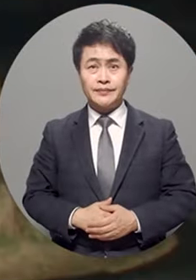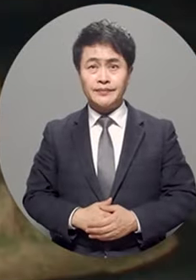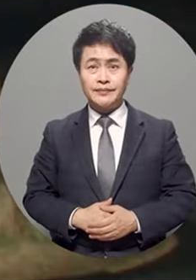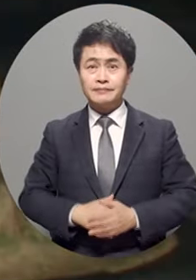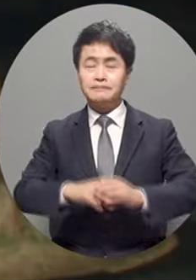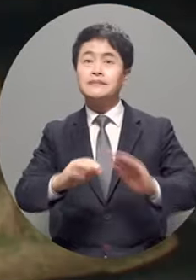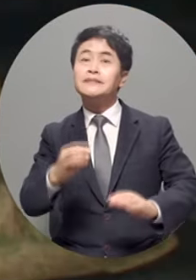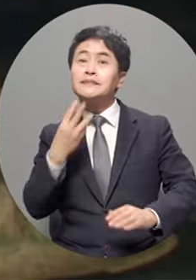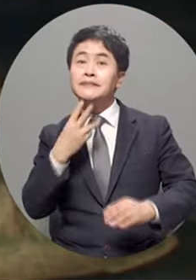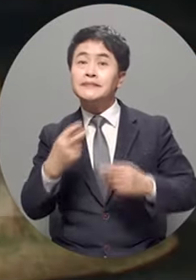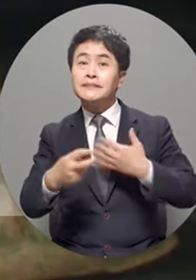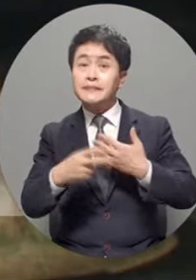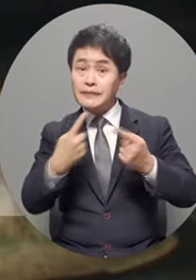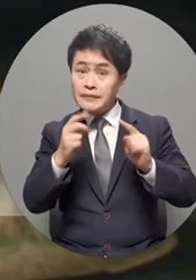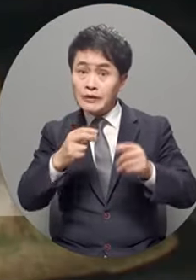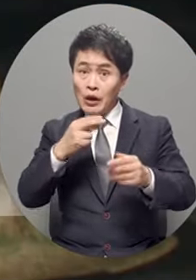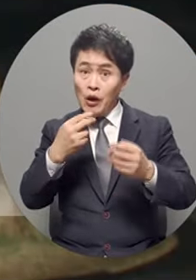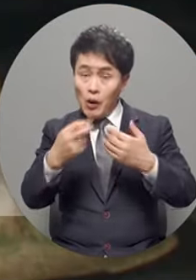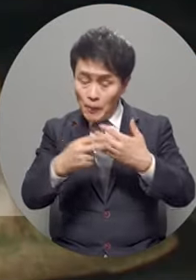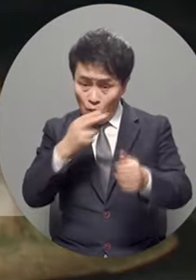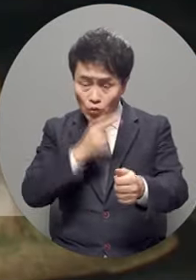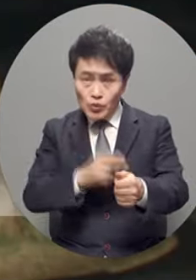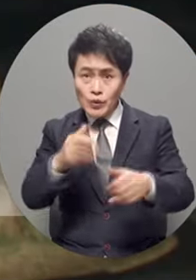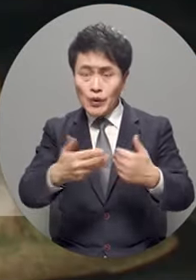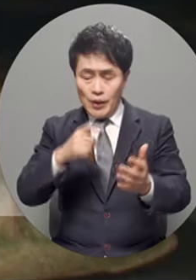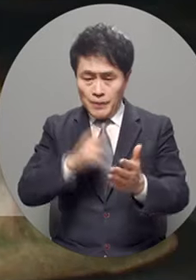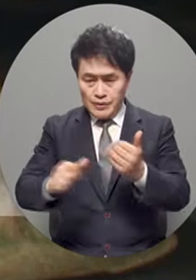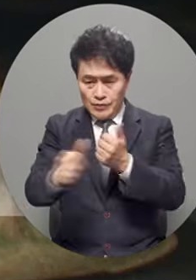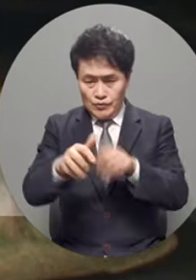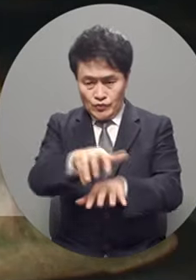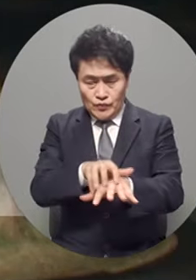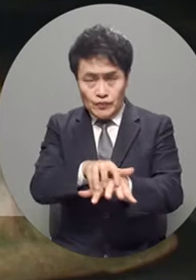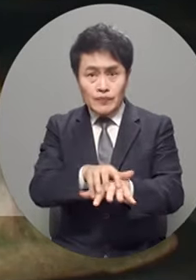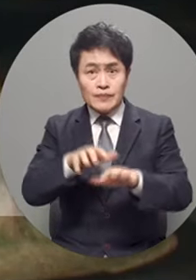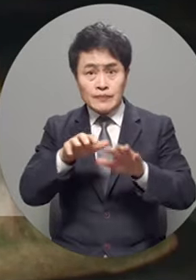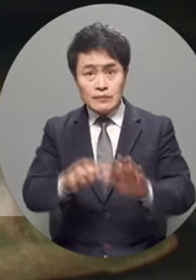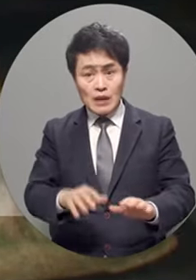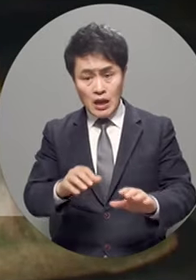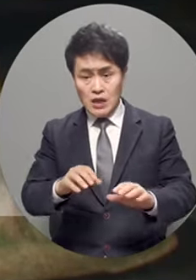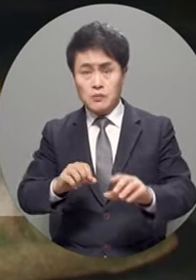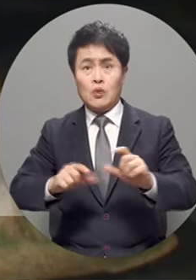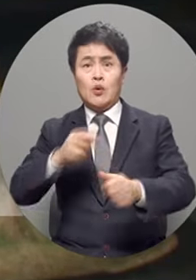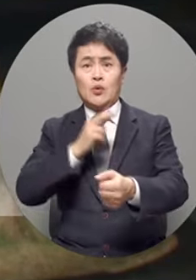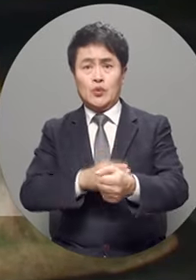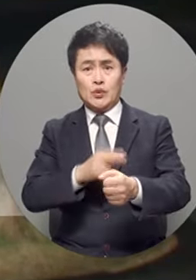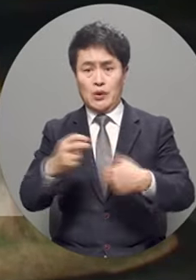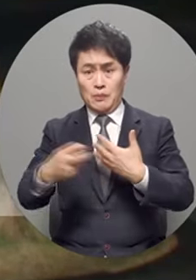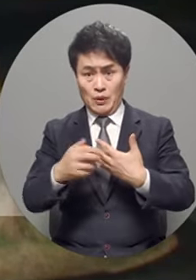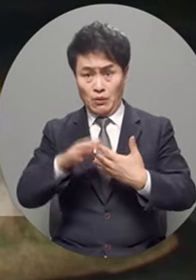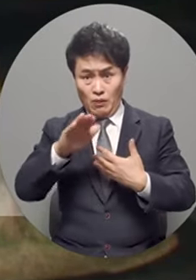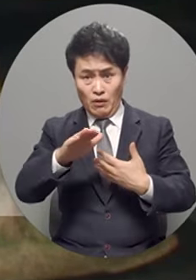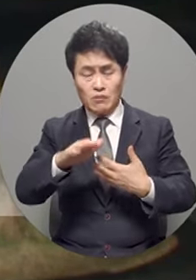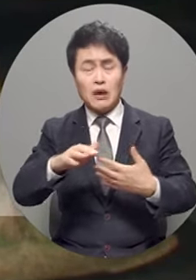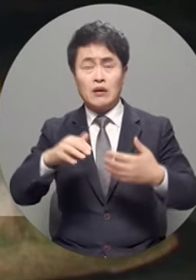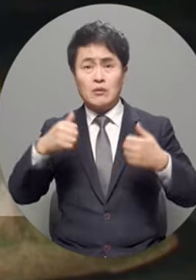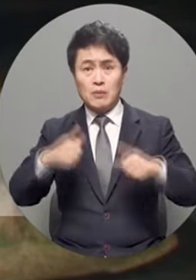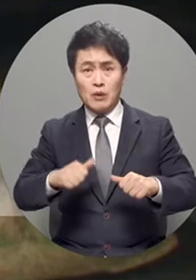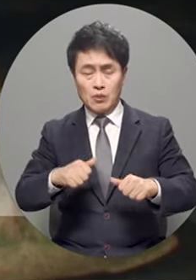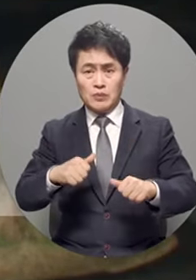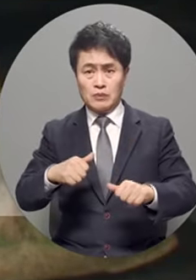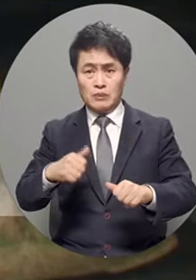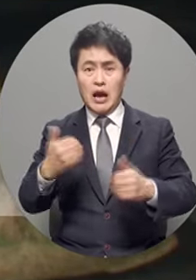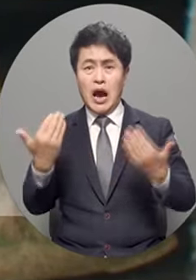네, 서울대 의대와 병원 교수들이 구성한 비상대책위가 있는데요. 일부 교수 사이에선 병원 진료를 그만두고 강의만